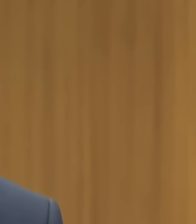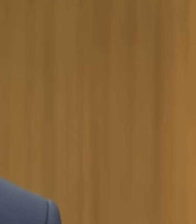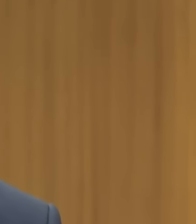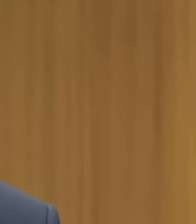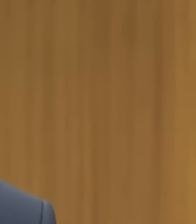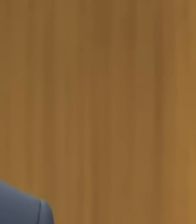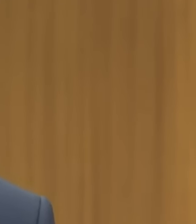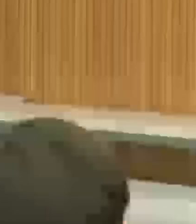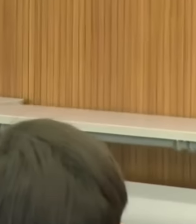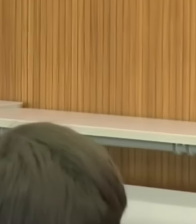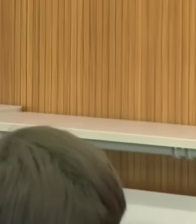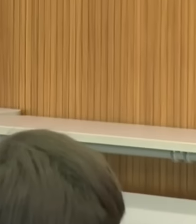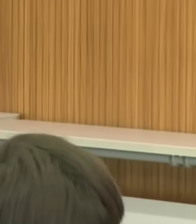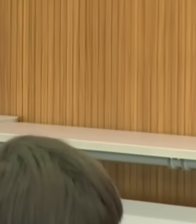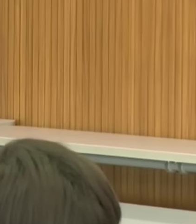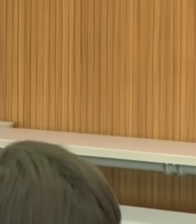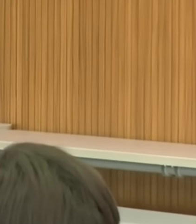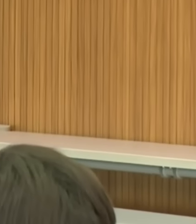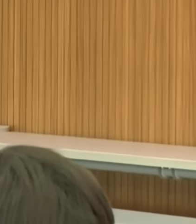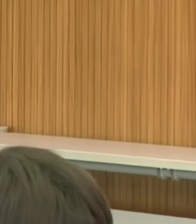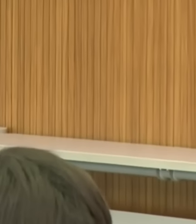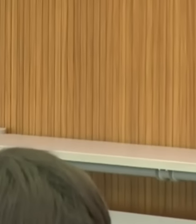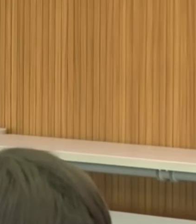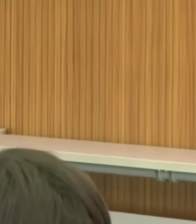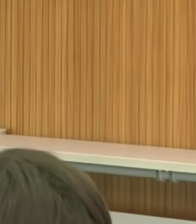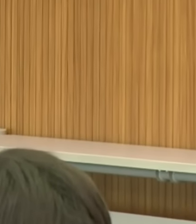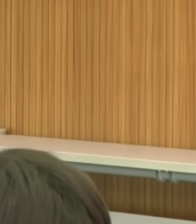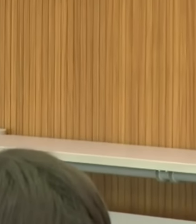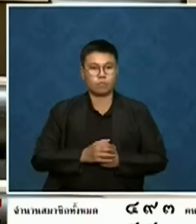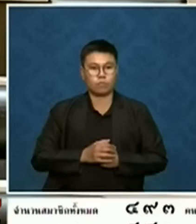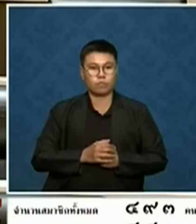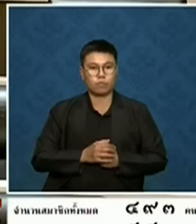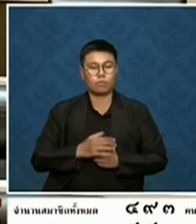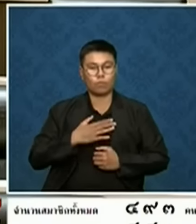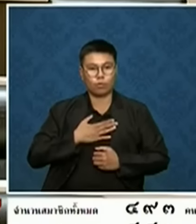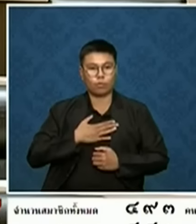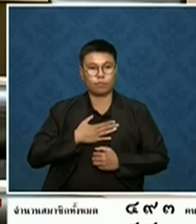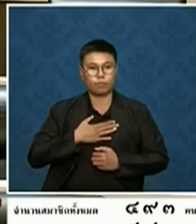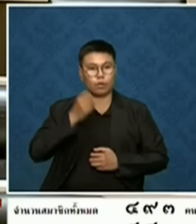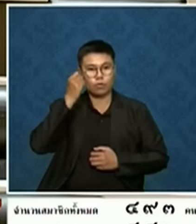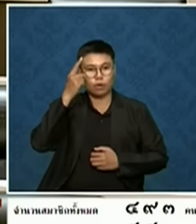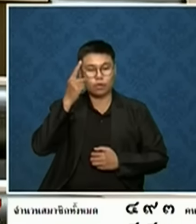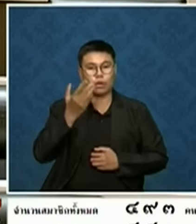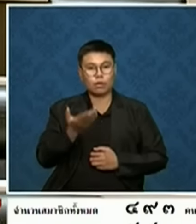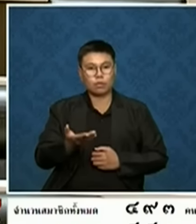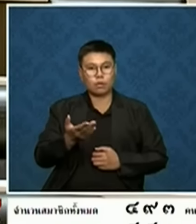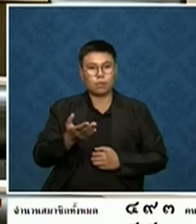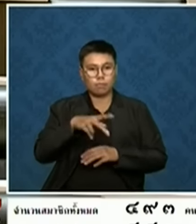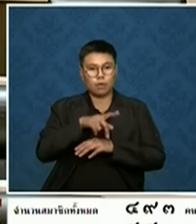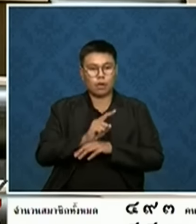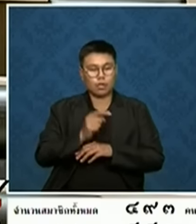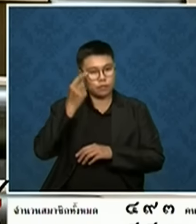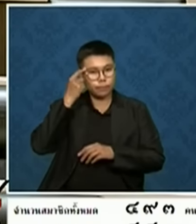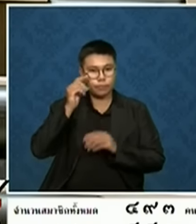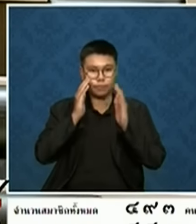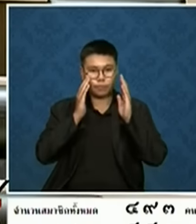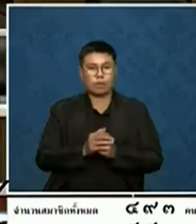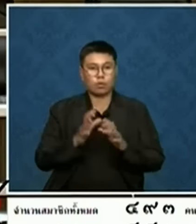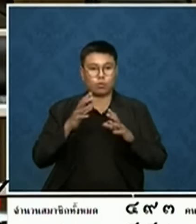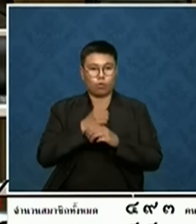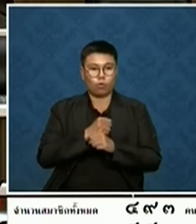ร่วมรัฐบาลเว้นพรรคเพื่อไทยนะคะพรรคร่วมรัฐบาลส่วนใหญ่ออกมาชัดเจนว่าร่างพรบนิรโทษกรรมเนี่ยไม่เอา